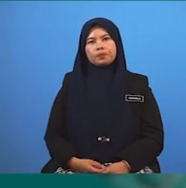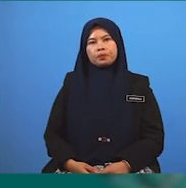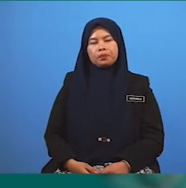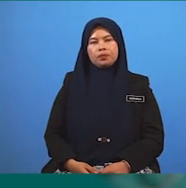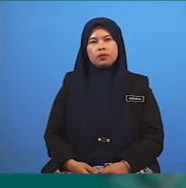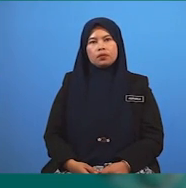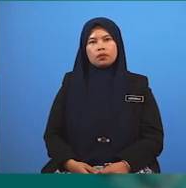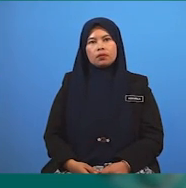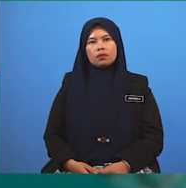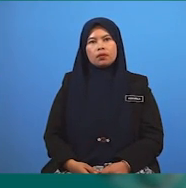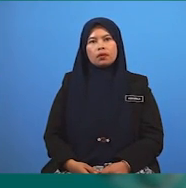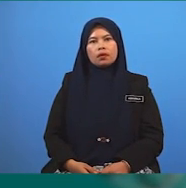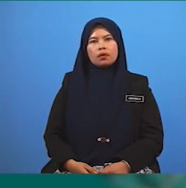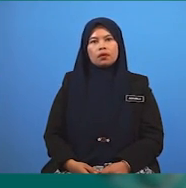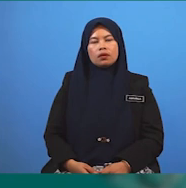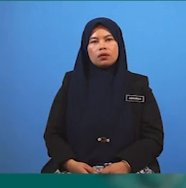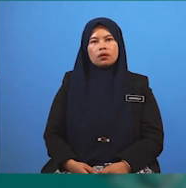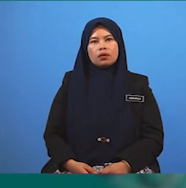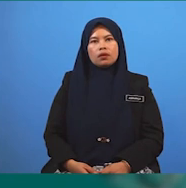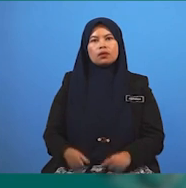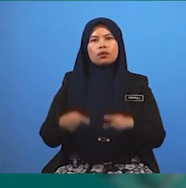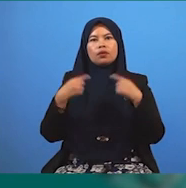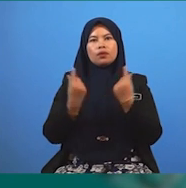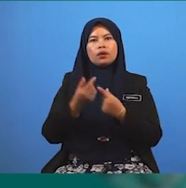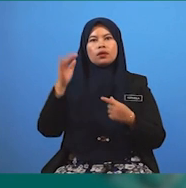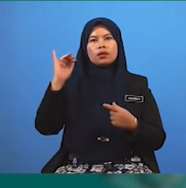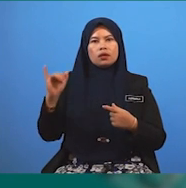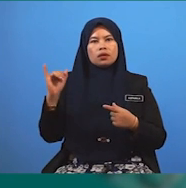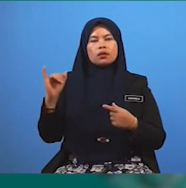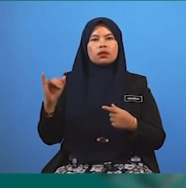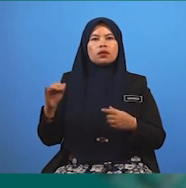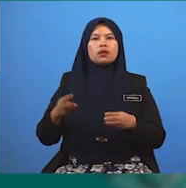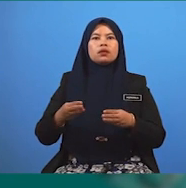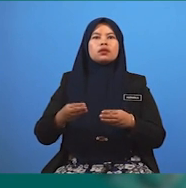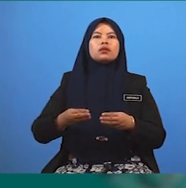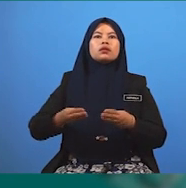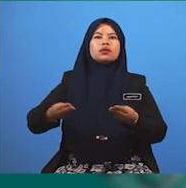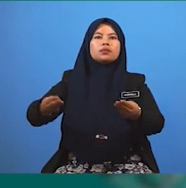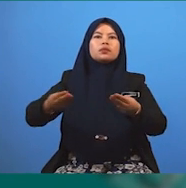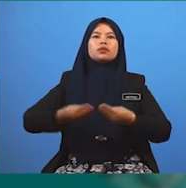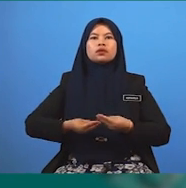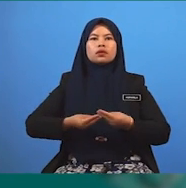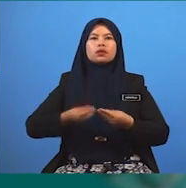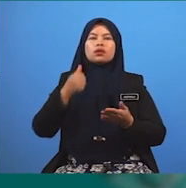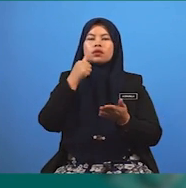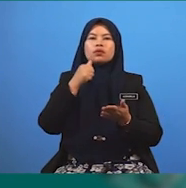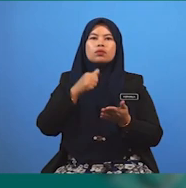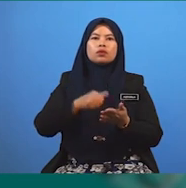Ashabul Yamin, iaitu golongan yang menerima suratan amalan dengan tangan